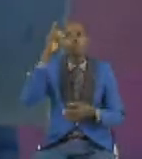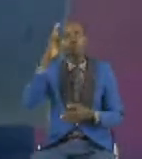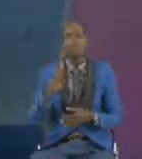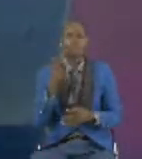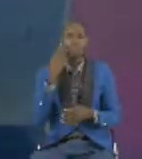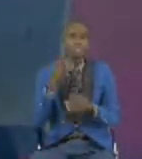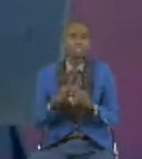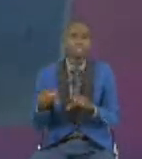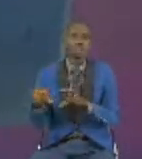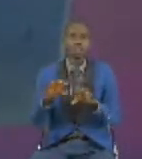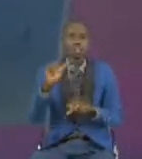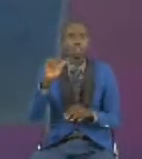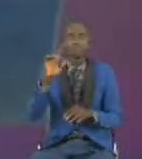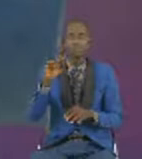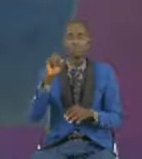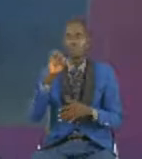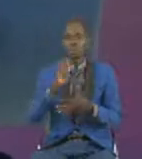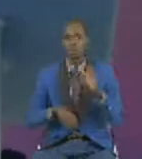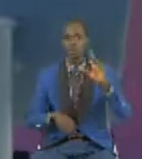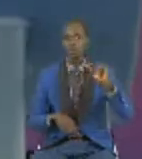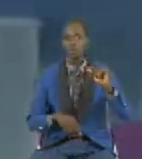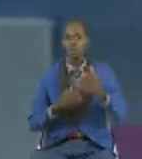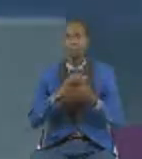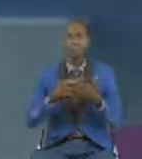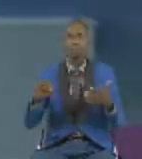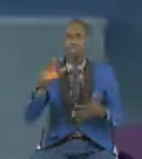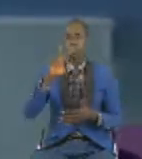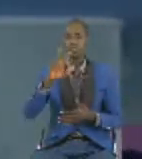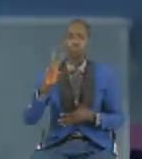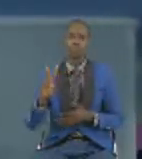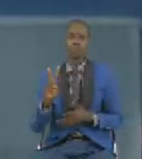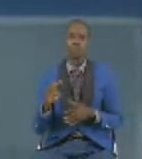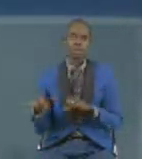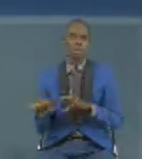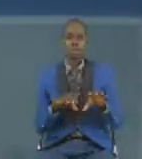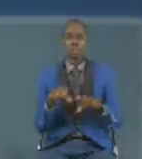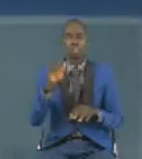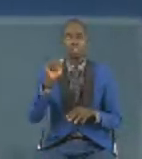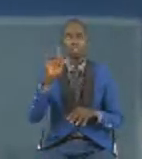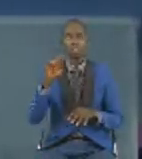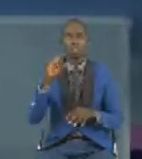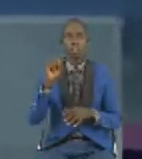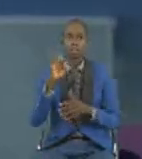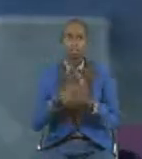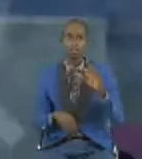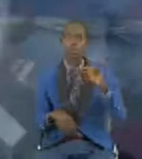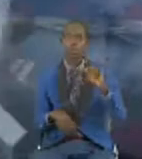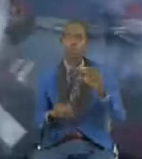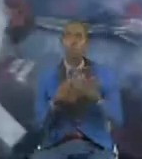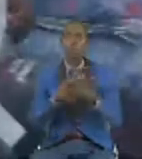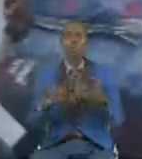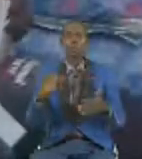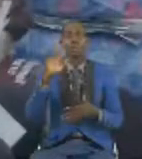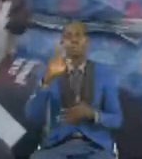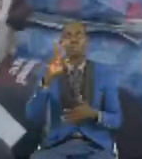des Apôtres, chapitre 20, verset 32. Actes, chapitre 20,